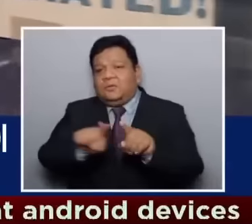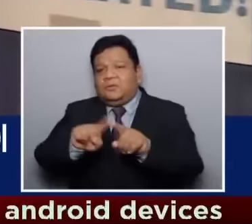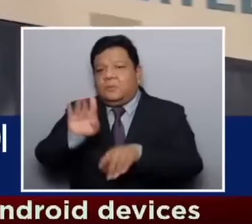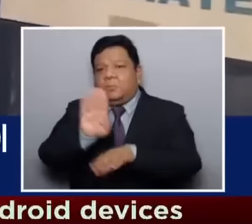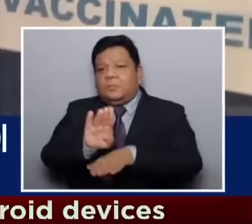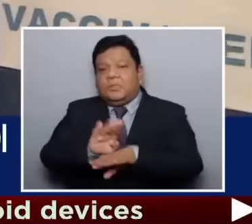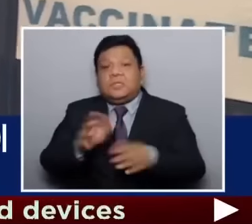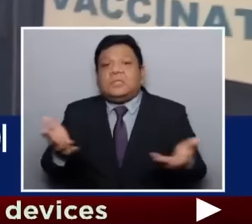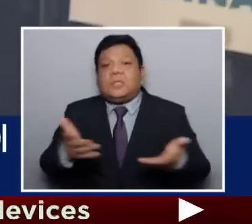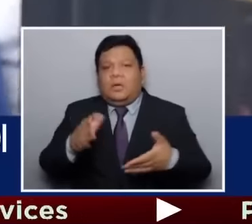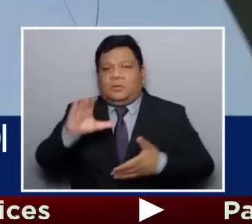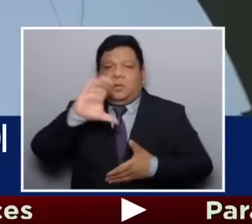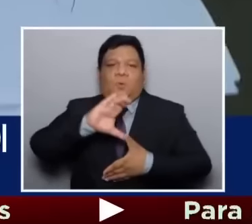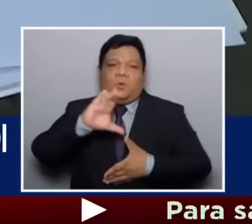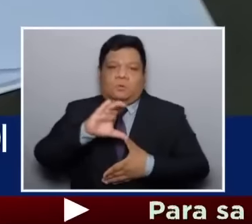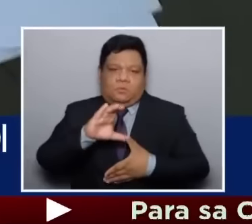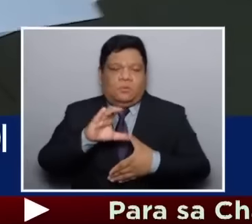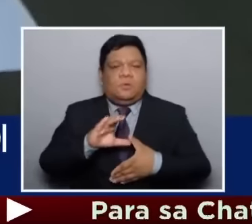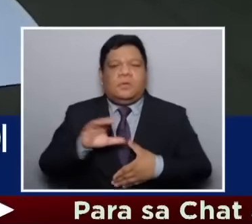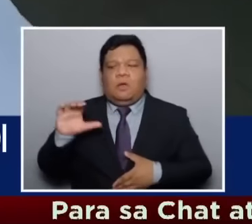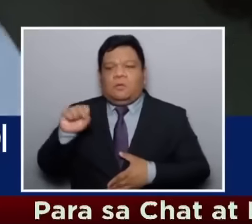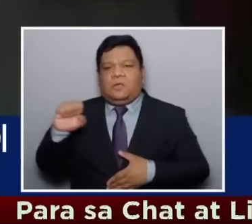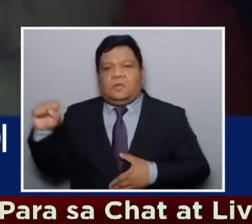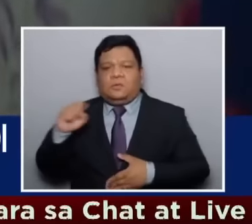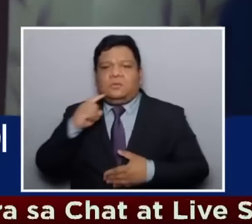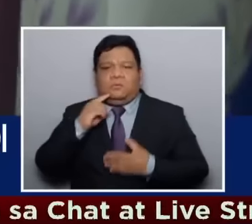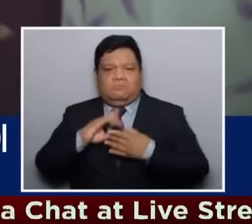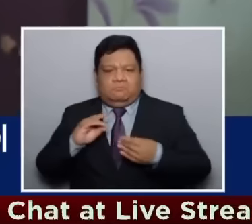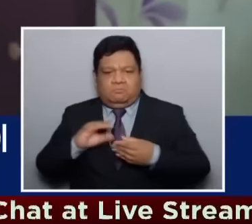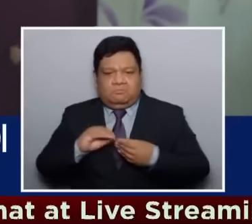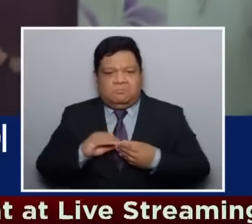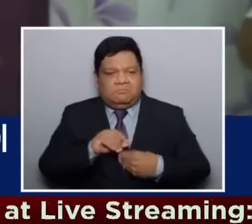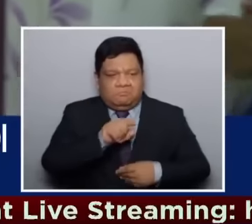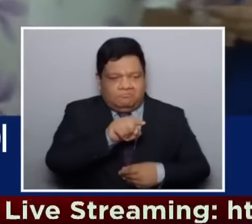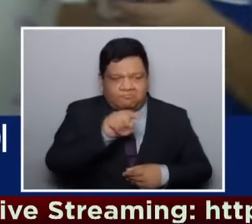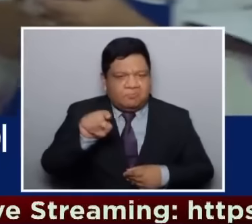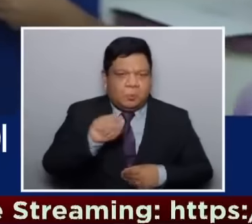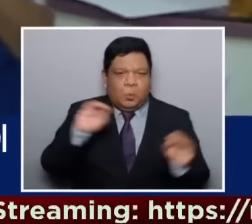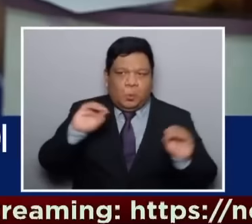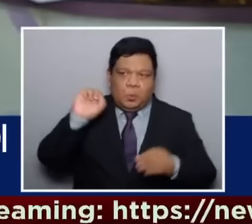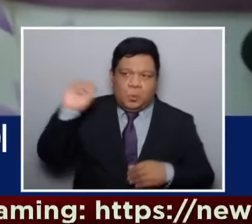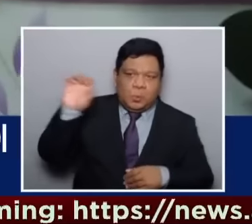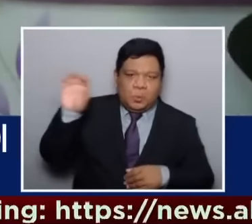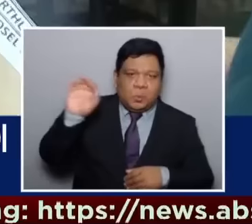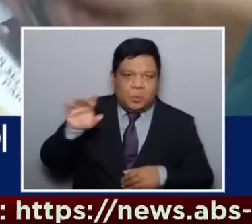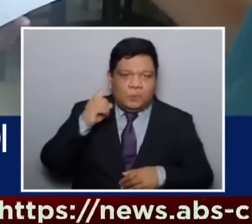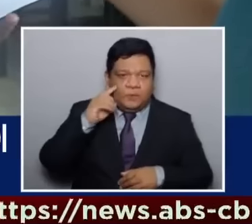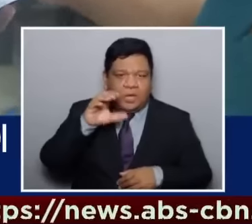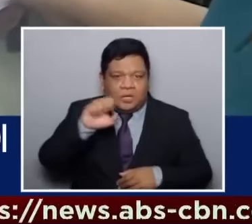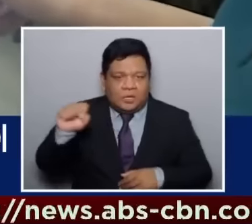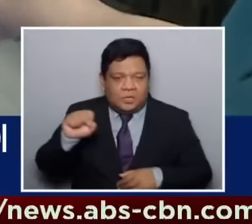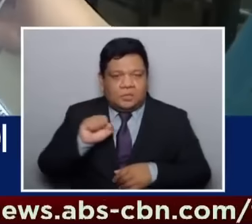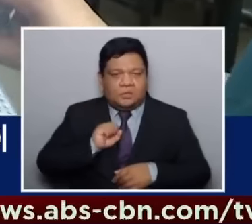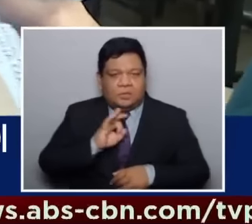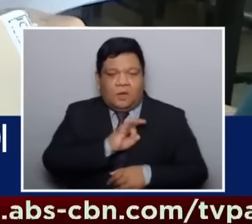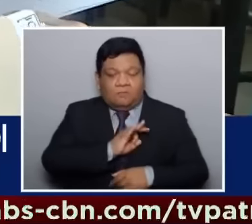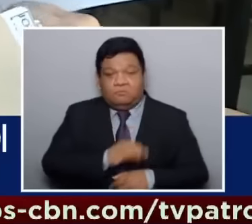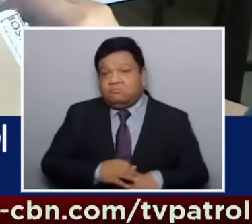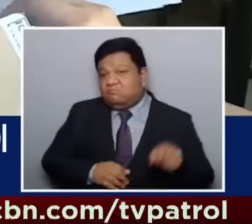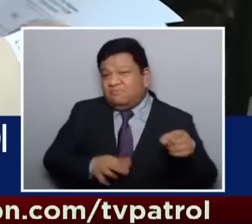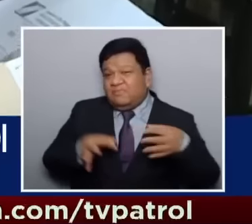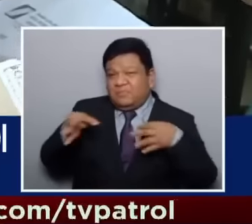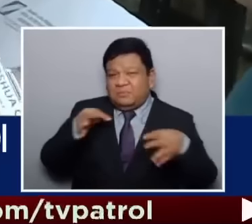Caloocan ang tinukoy ng SSS Deparo. Paliwanag ng mga may-ari ng 2 eskwelahan na apektuhan sila ng